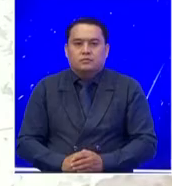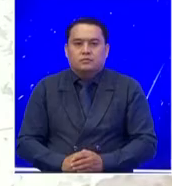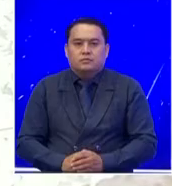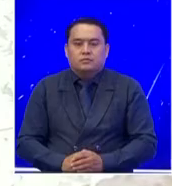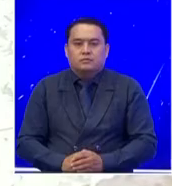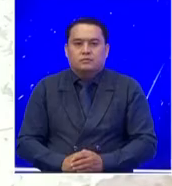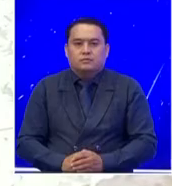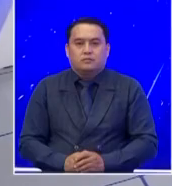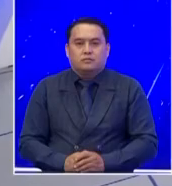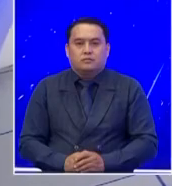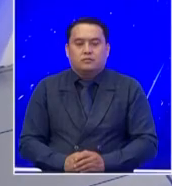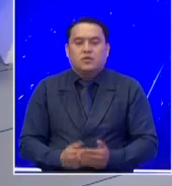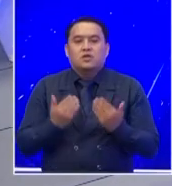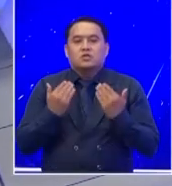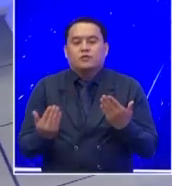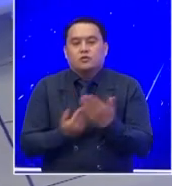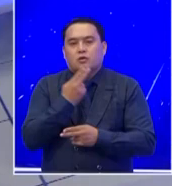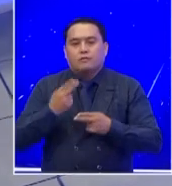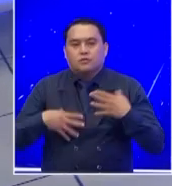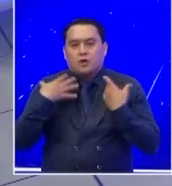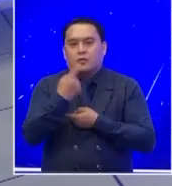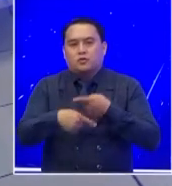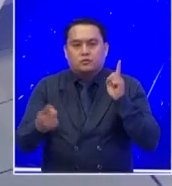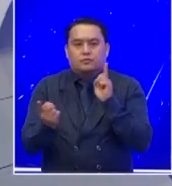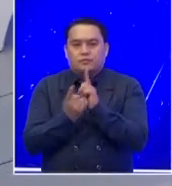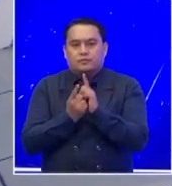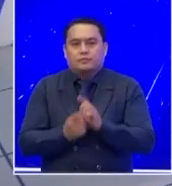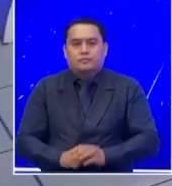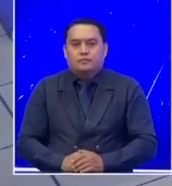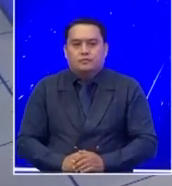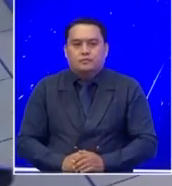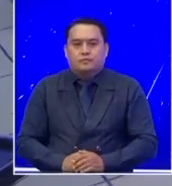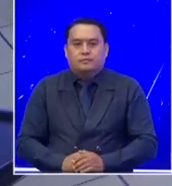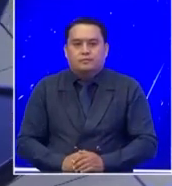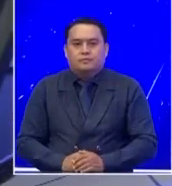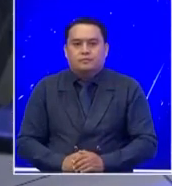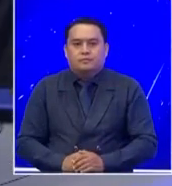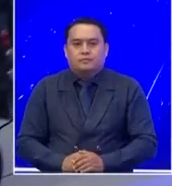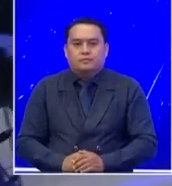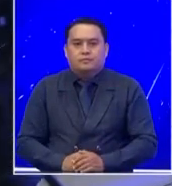телеканал ЖТСУ. Это была вся информация к этому часу. Спасибо за внимание. До свидания.